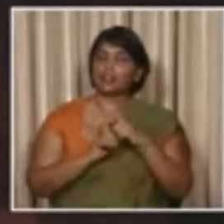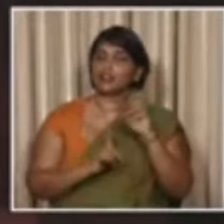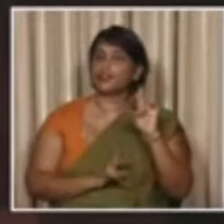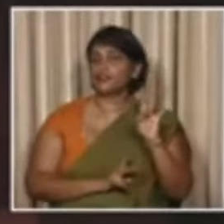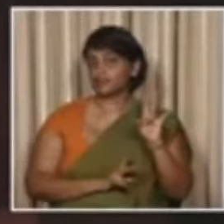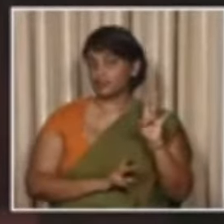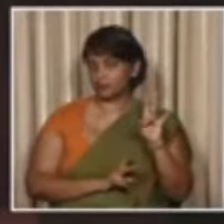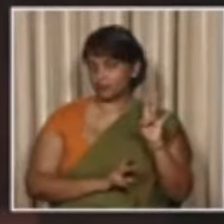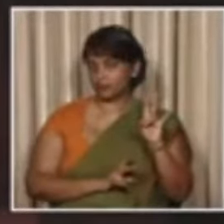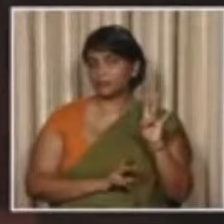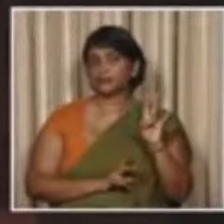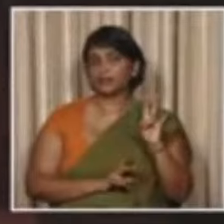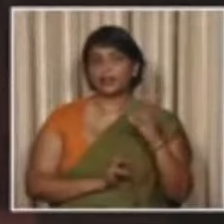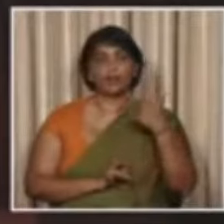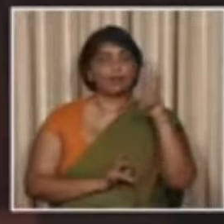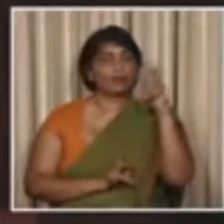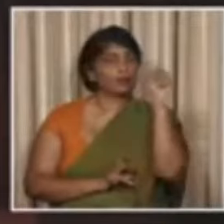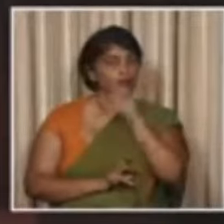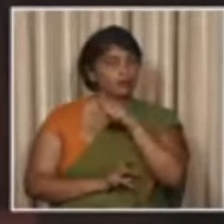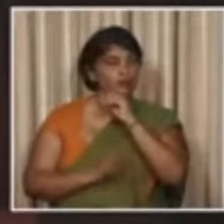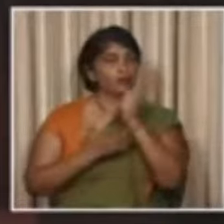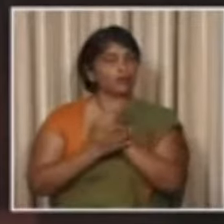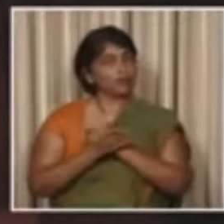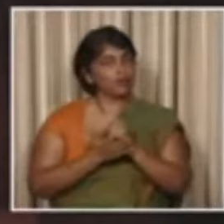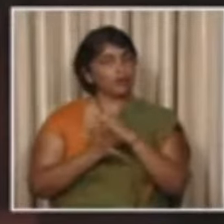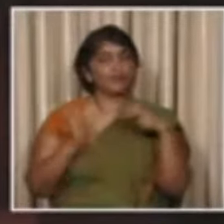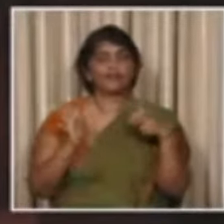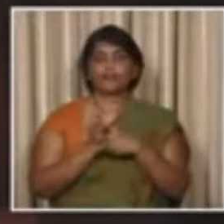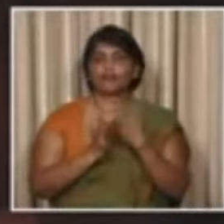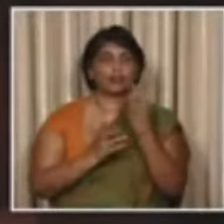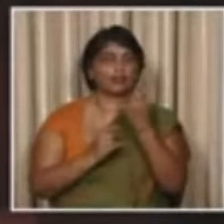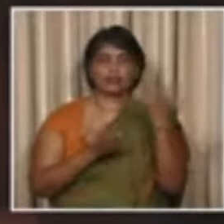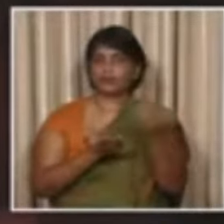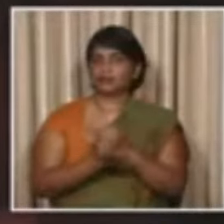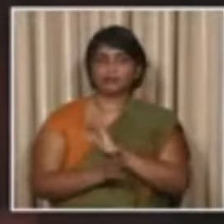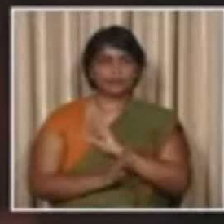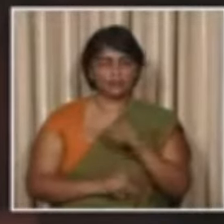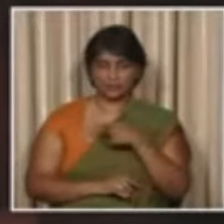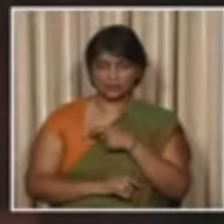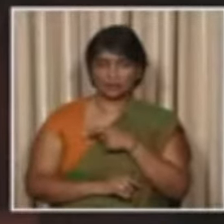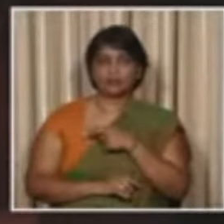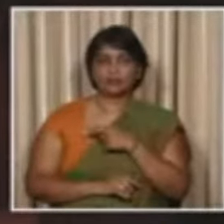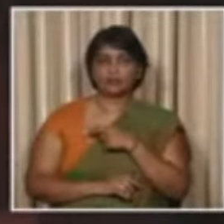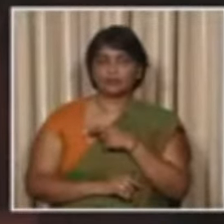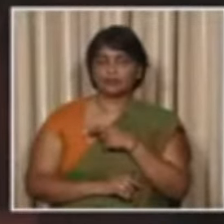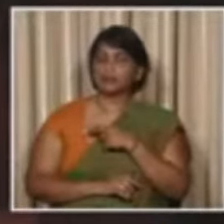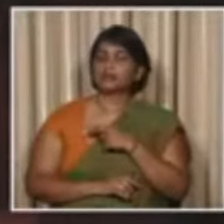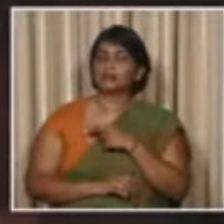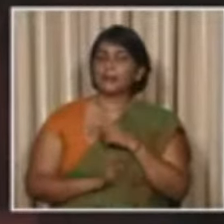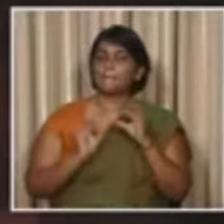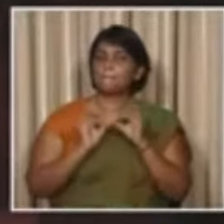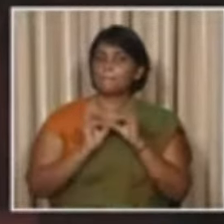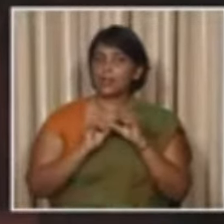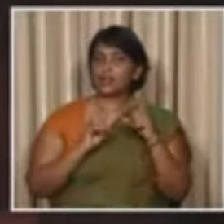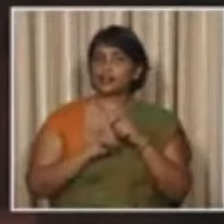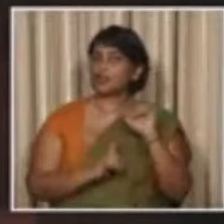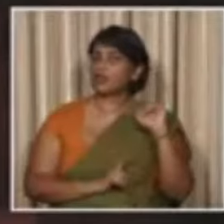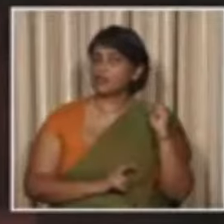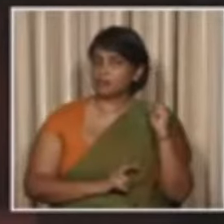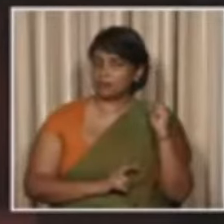25ක්. මාලදිවයිනේ සම්පූර්ණයෙන්ම වීසා ගාස්තු අය කරන්නේ නැහැ. බාලි ඩොලර්